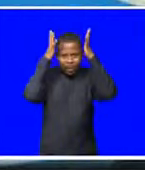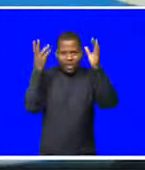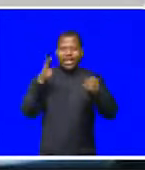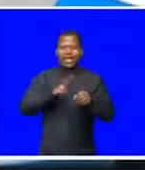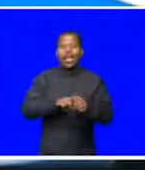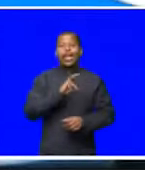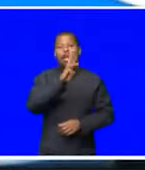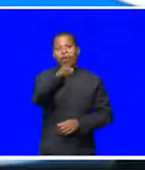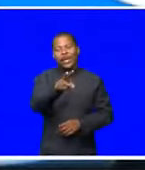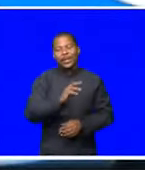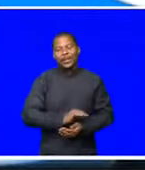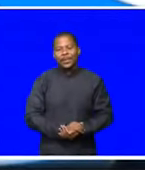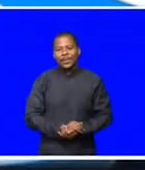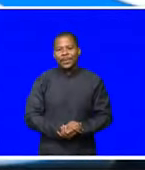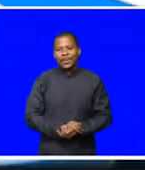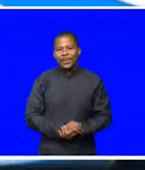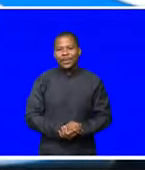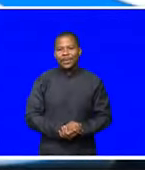eSwatini.